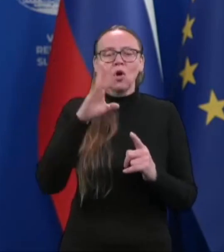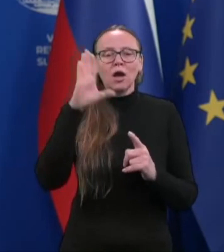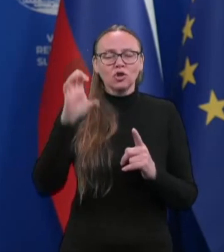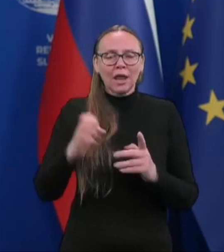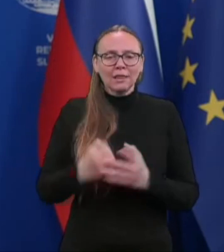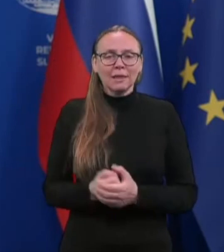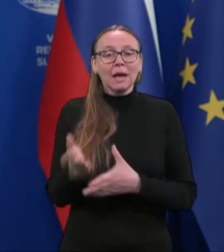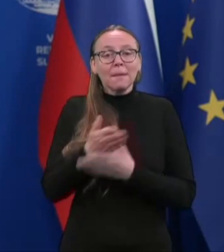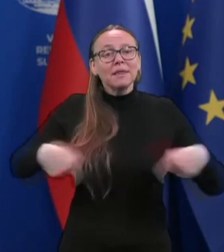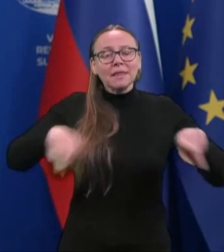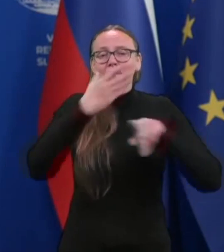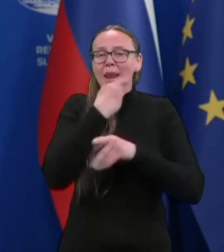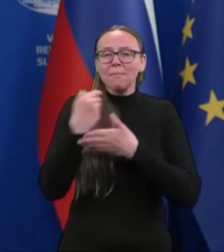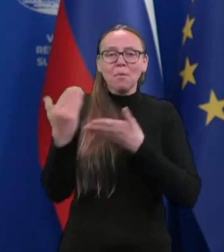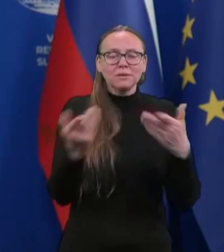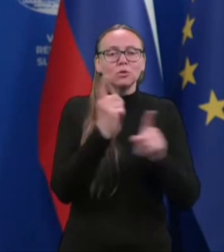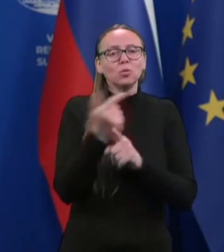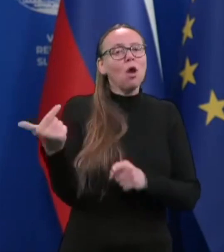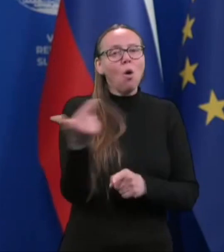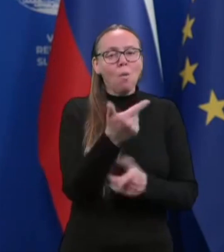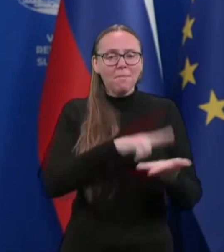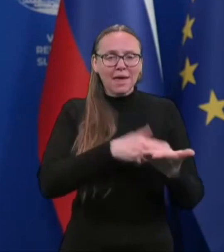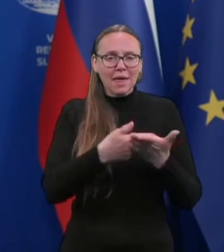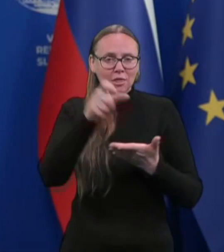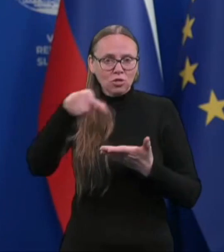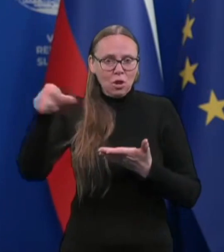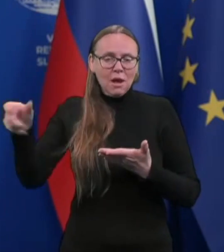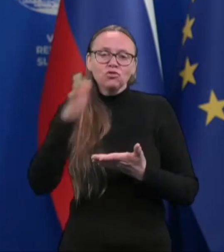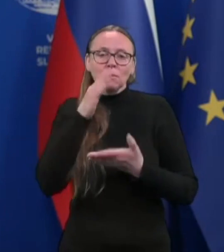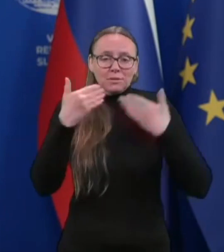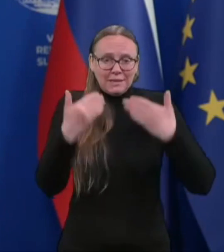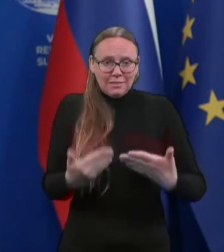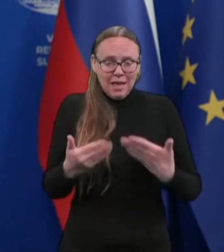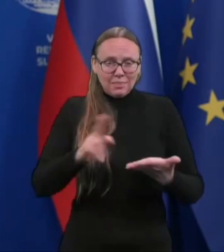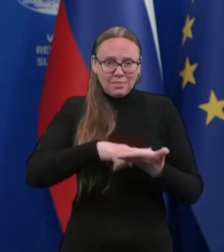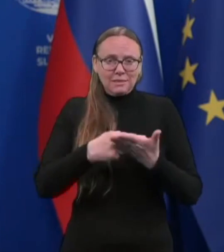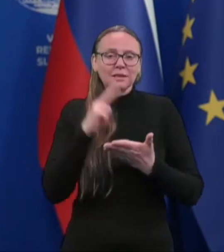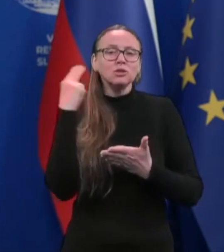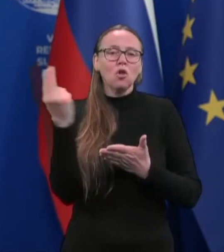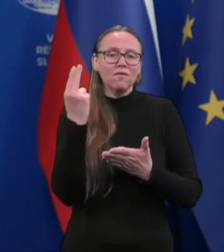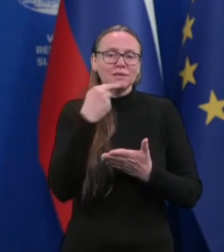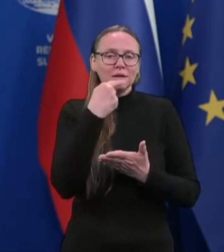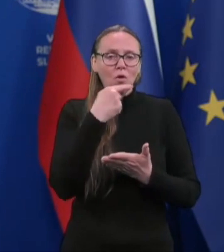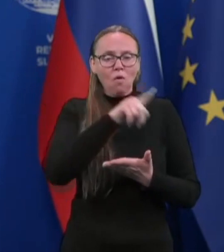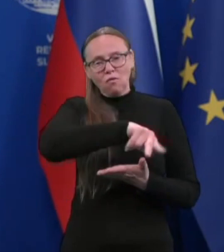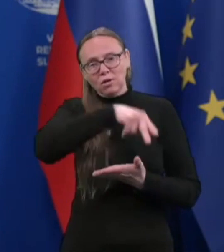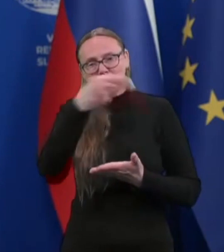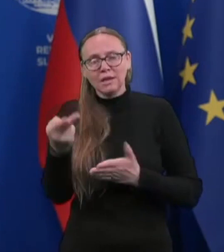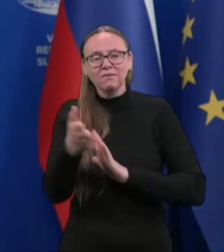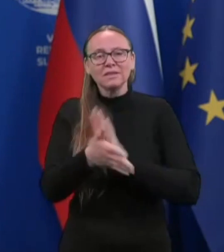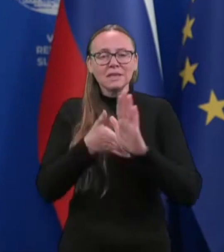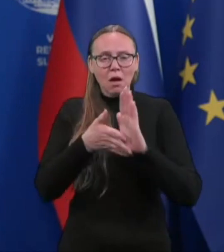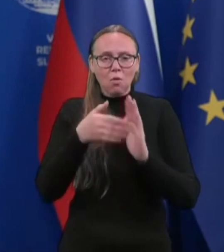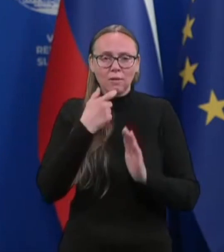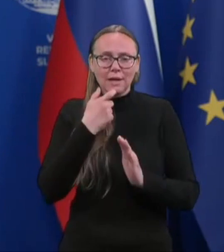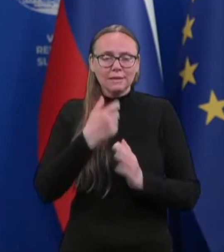Med nami lepo pozdravljam tudi obe tolmački, ki bosta danes tolmačili slovenski govorni jezik v znakovni